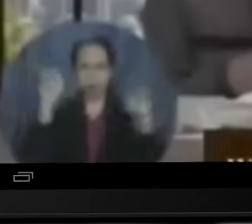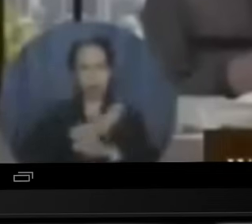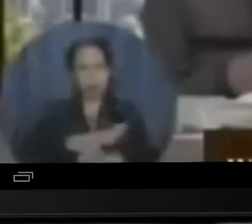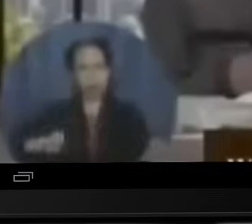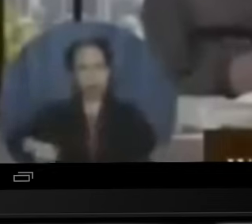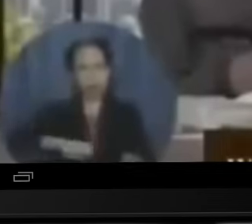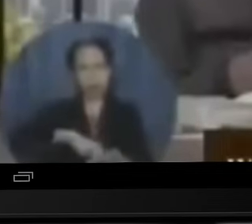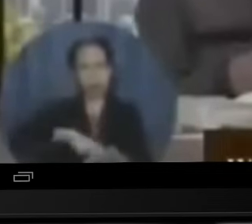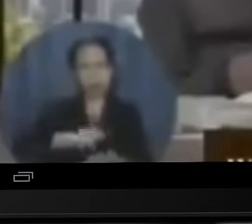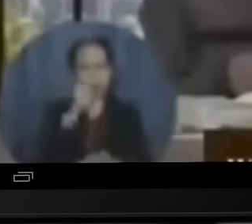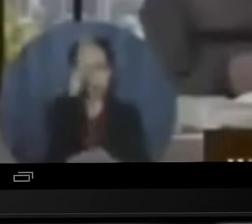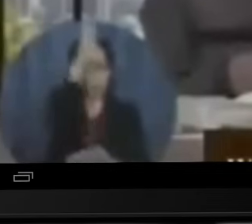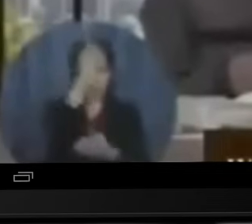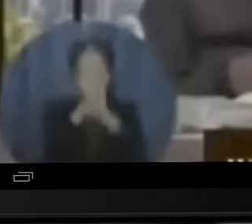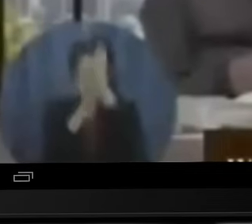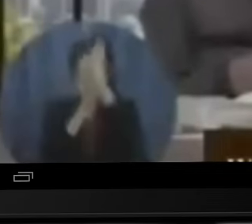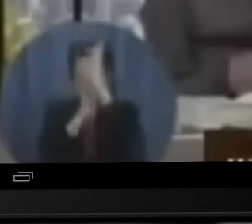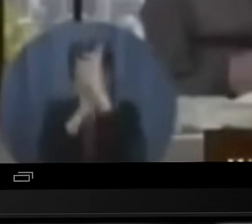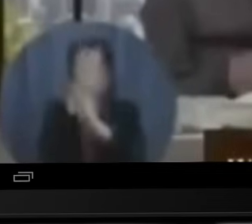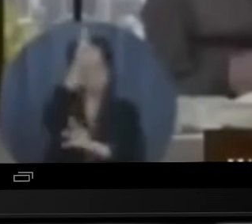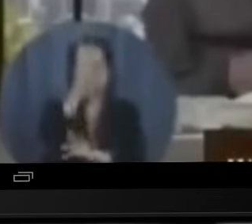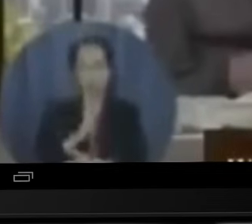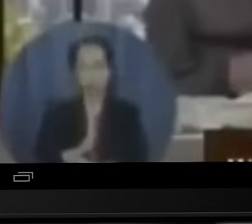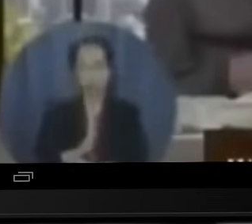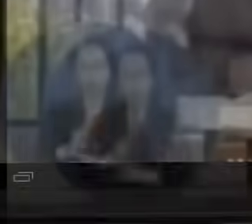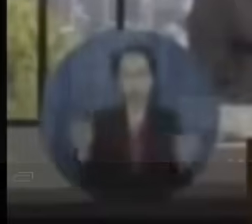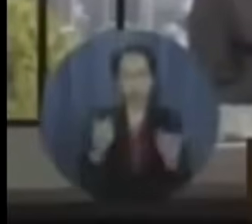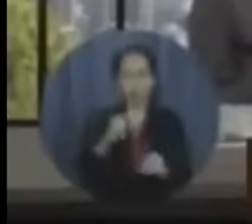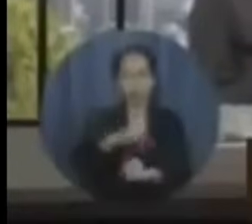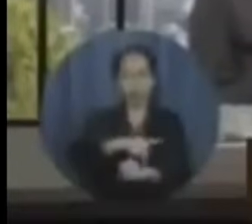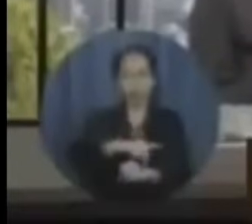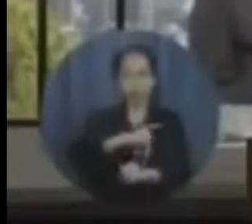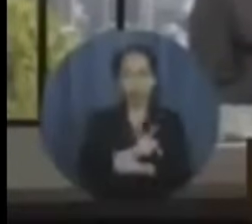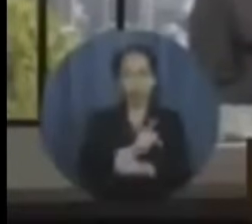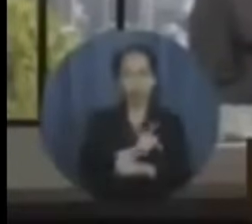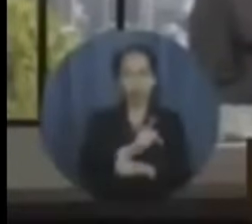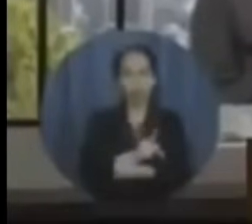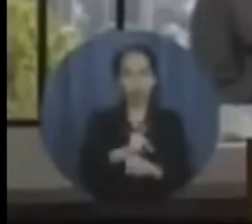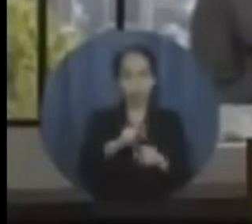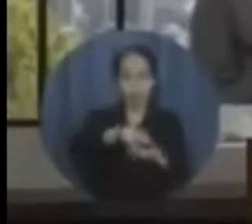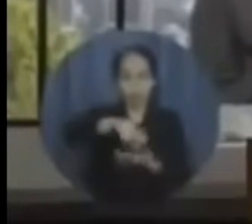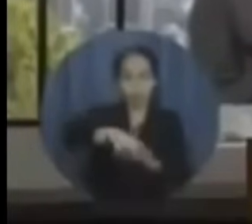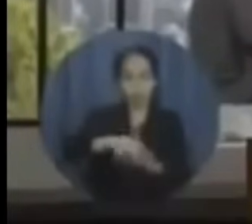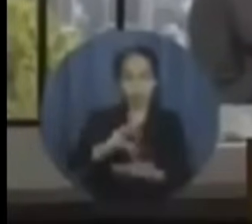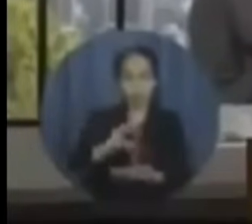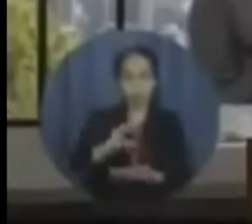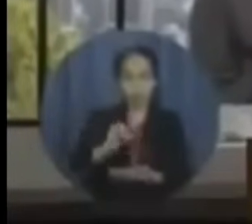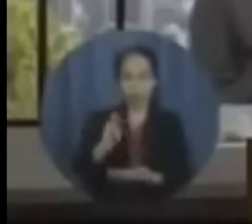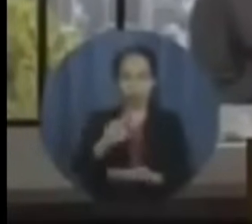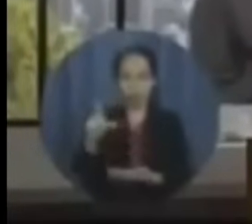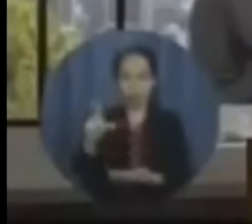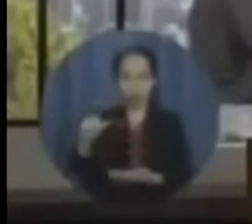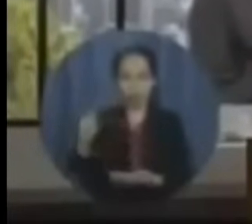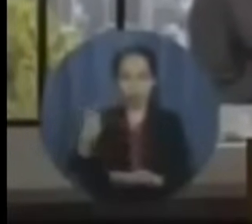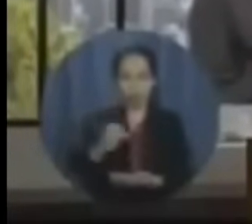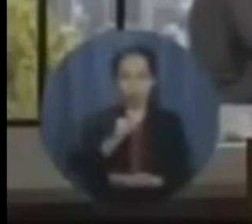sa akin. Sa Diyos ka lumuhod. Ganon din si Pedro. Niluhuran ni Cornelio. Ayaw